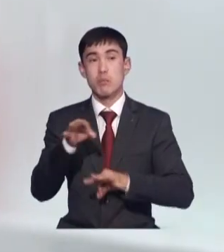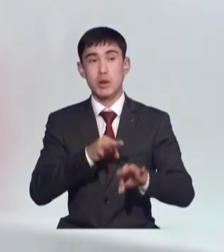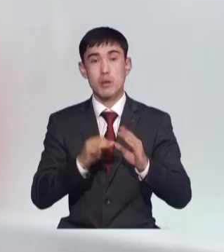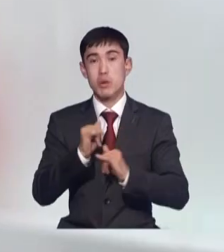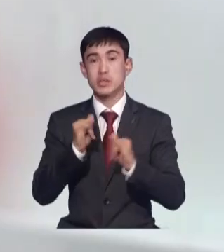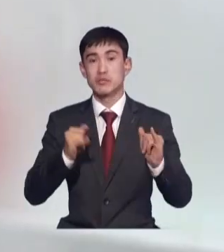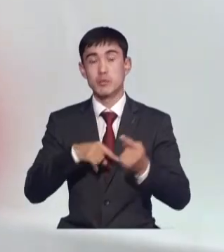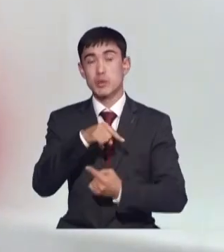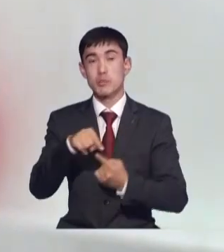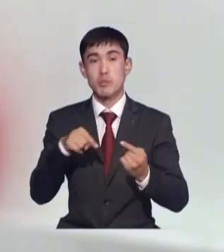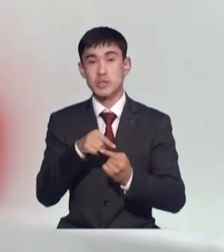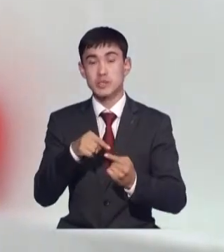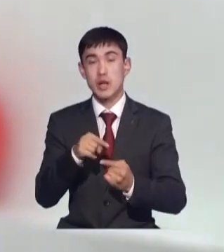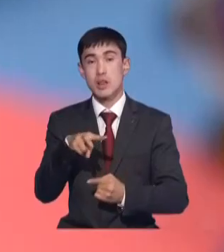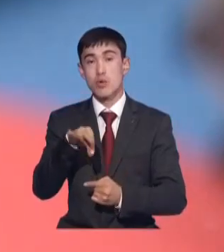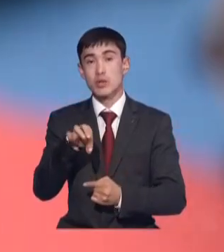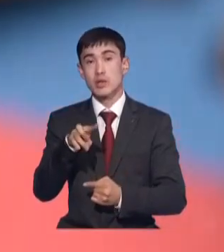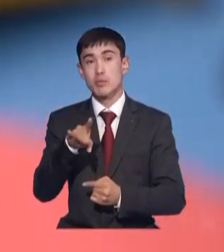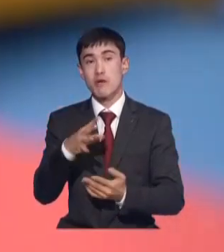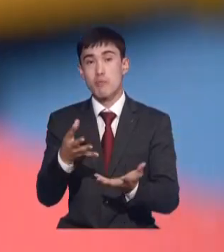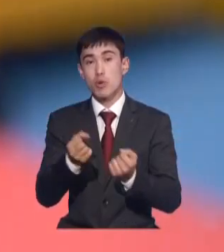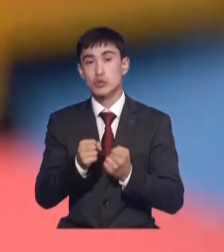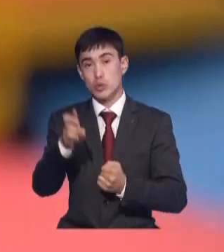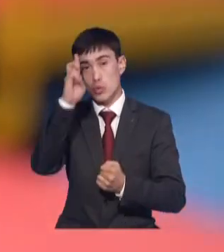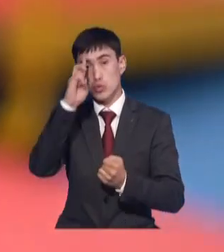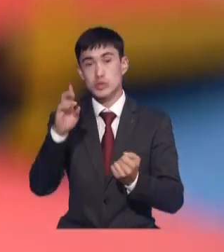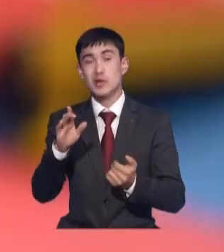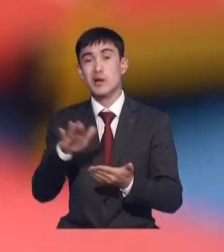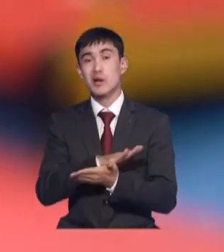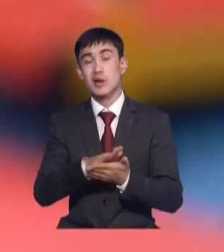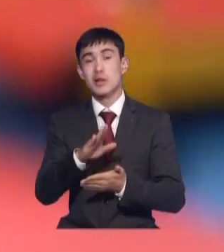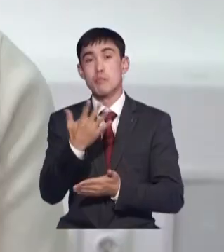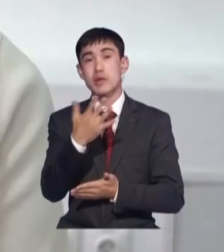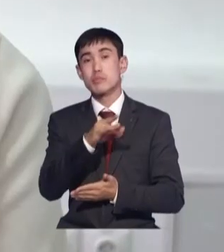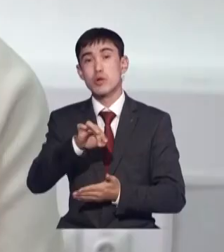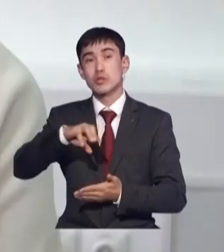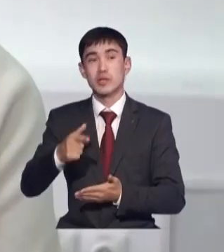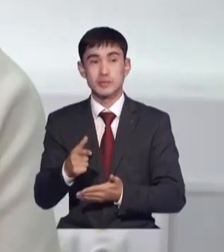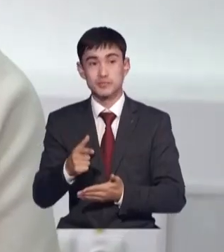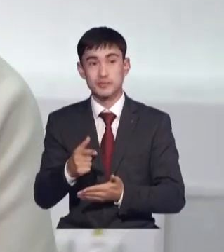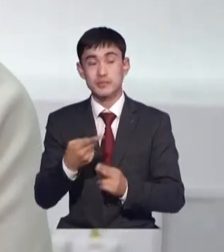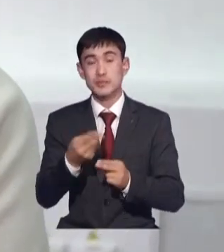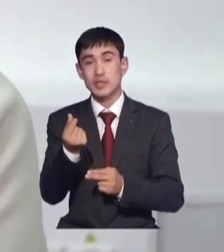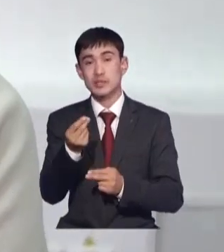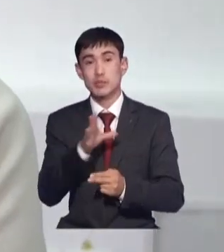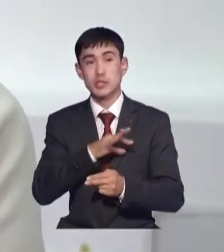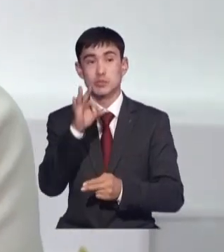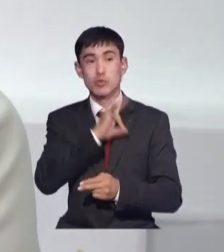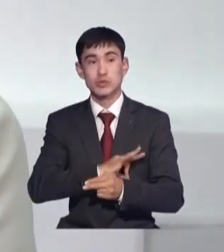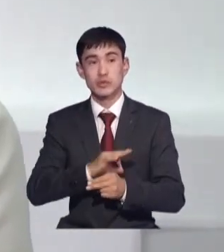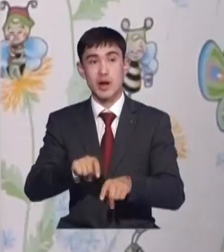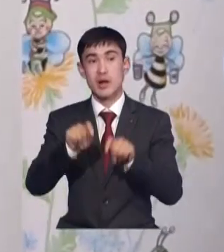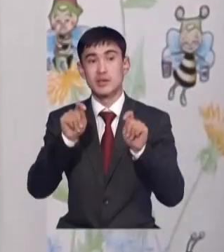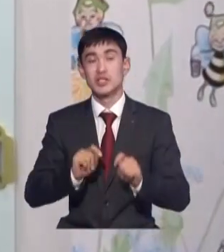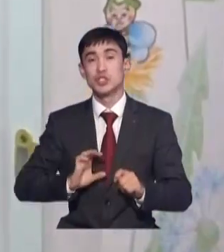по развитию предпринимательства Лаура Даркинбаева получила государственный грант в размере 5 миллионов тенге. Эти средства были использованы для